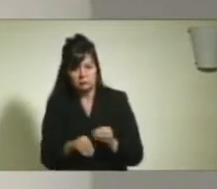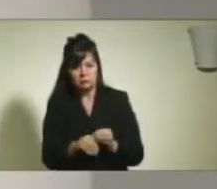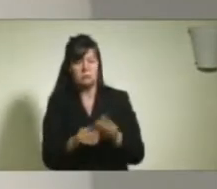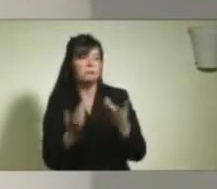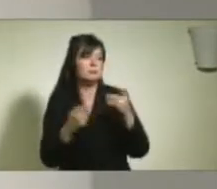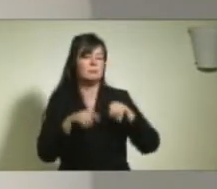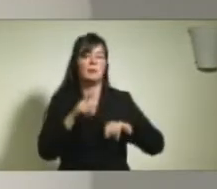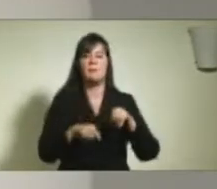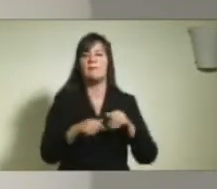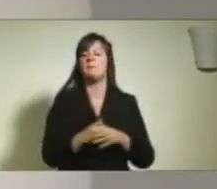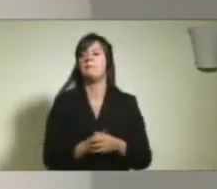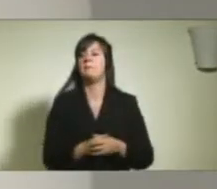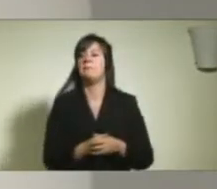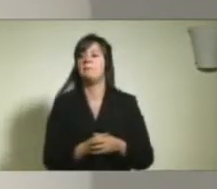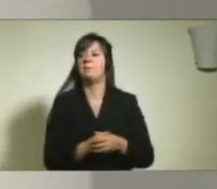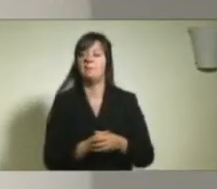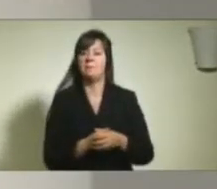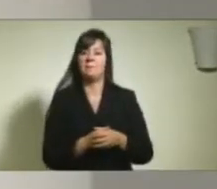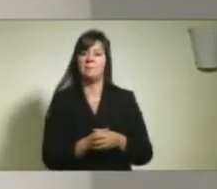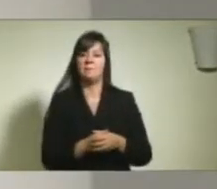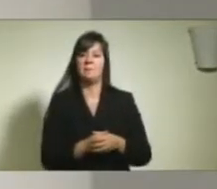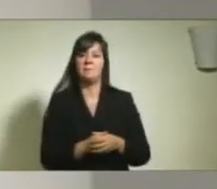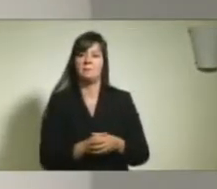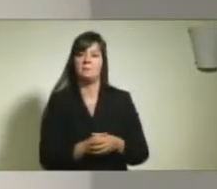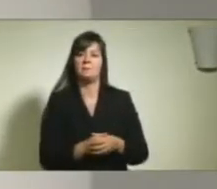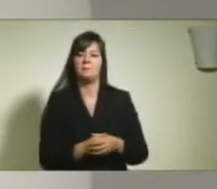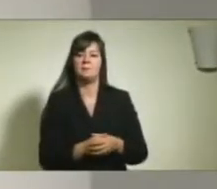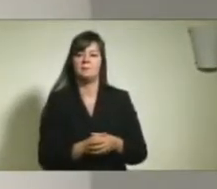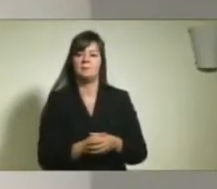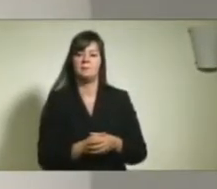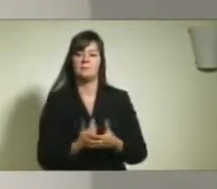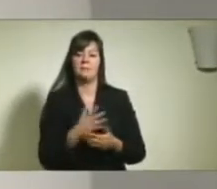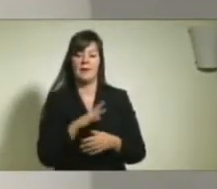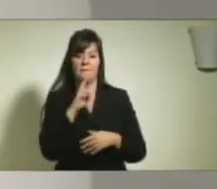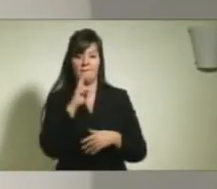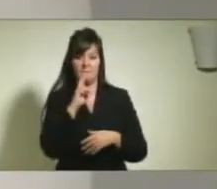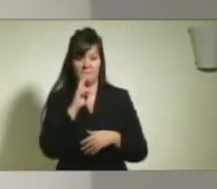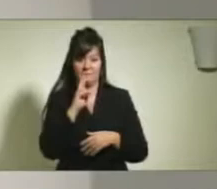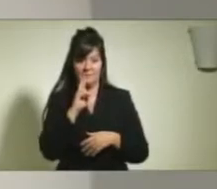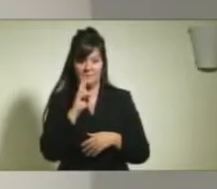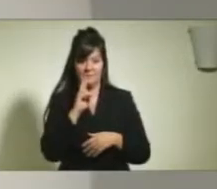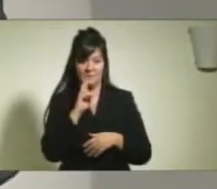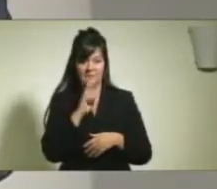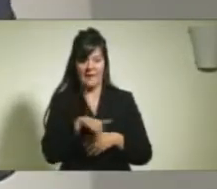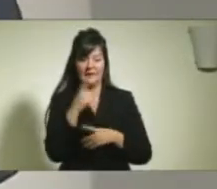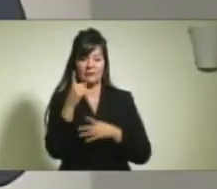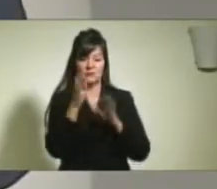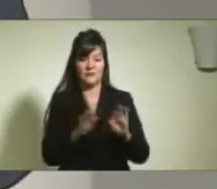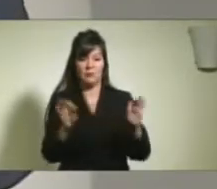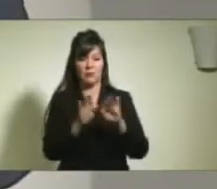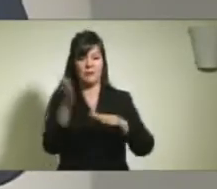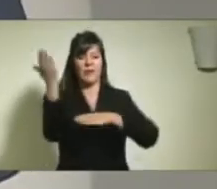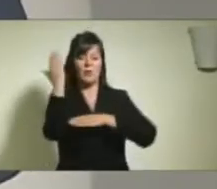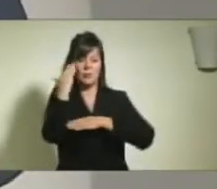proposer. Mais ce qu'on sait, et ça, je pense que c'est un aspect extrêmement important, c'est ce qu'on sait, c'est que la